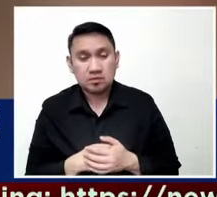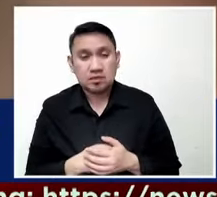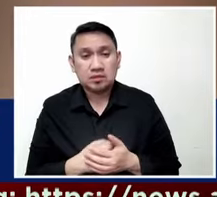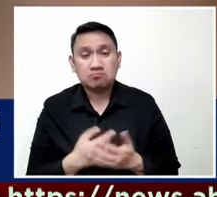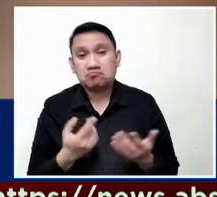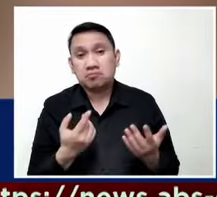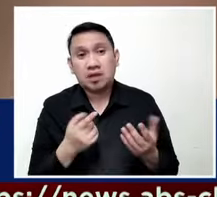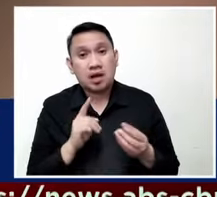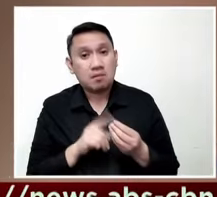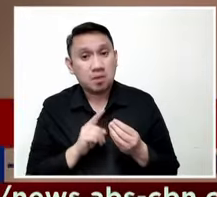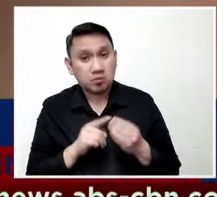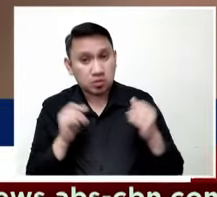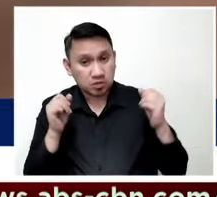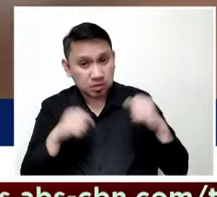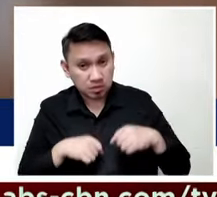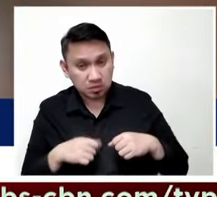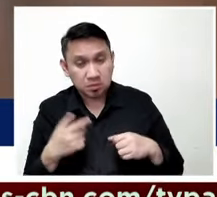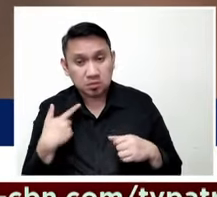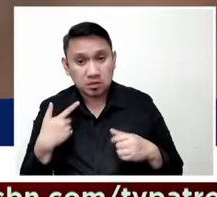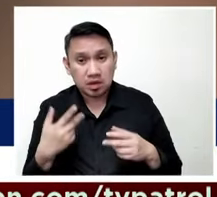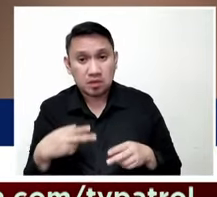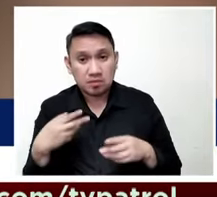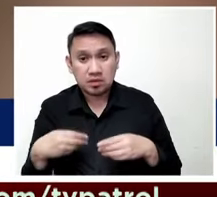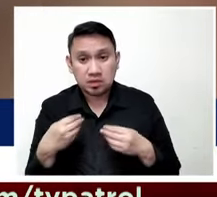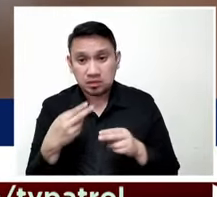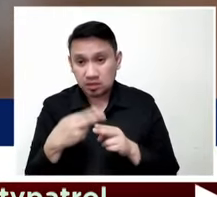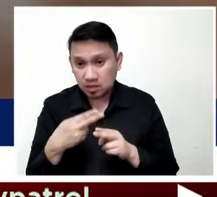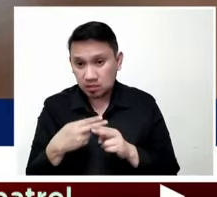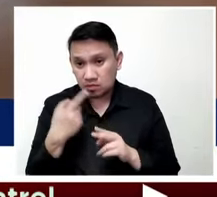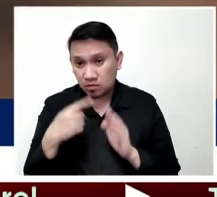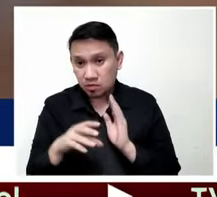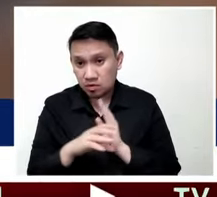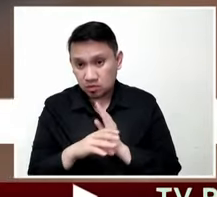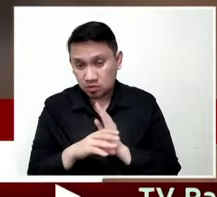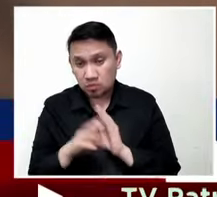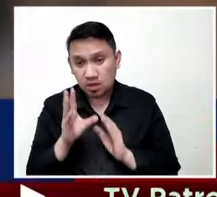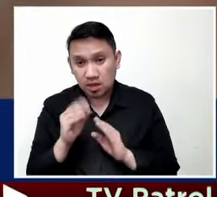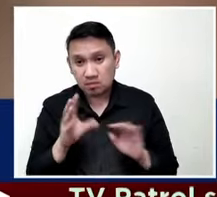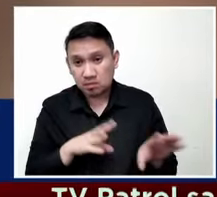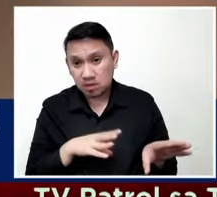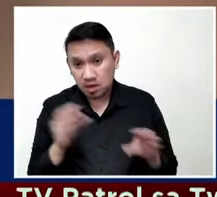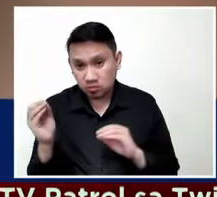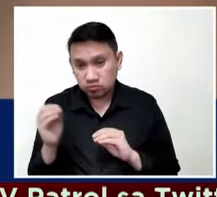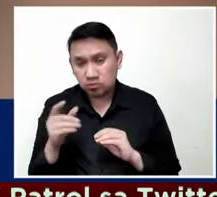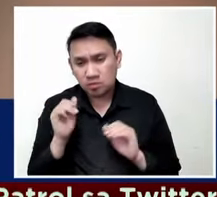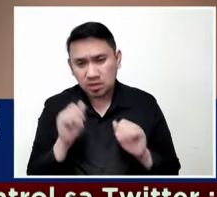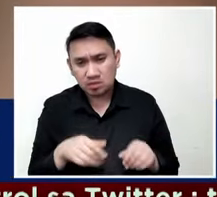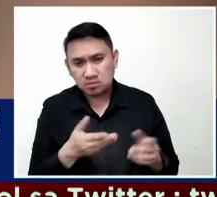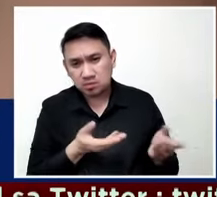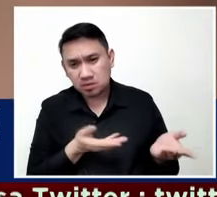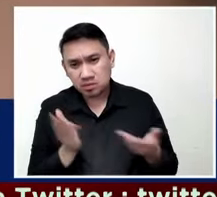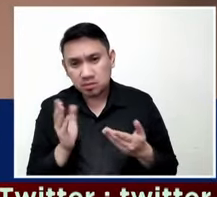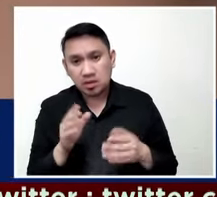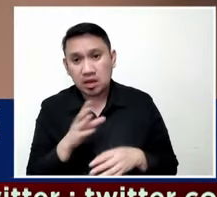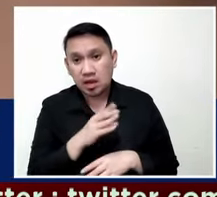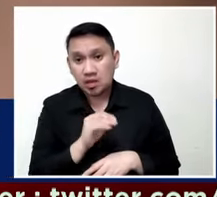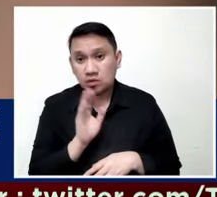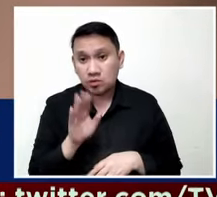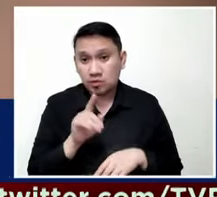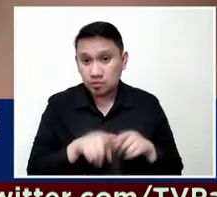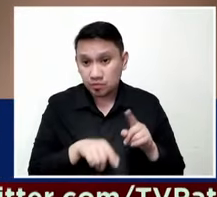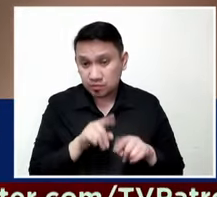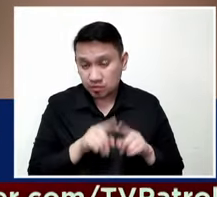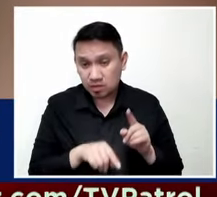kasi is kami po ang ipapangalan sa kotse para mailabas po. Tapos po, yung kakilala daw nila, yun daw